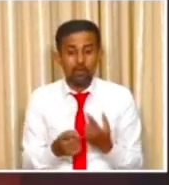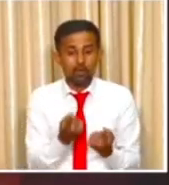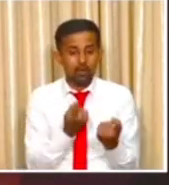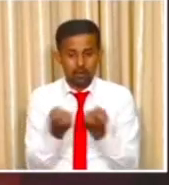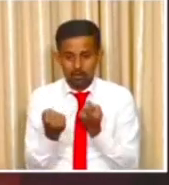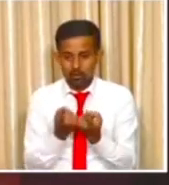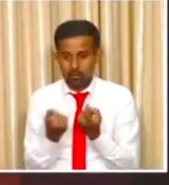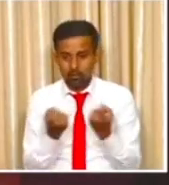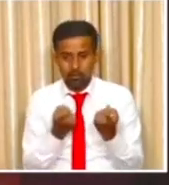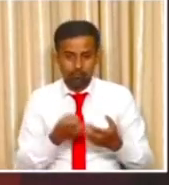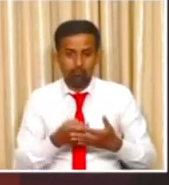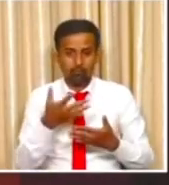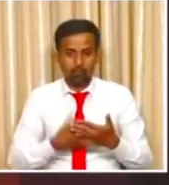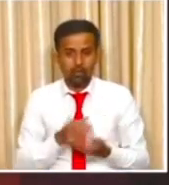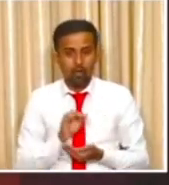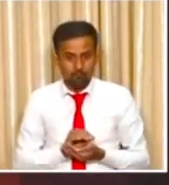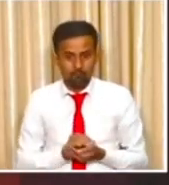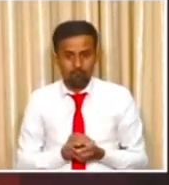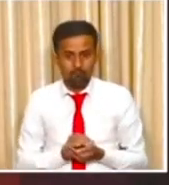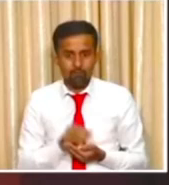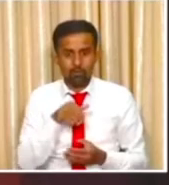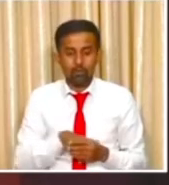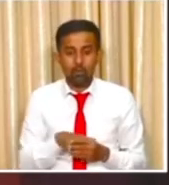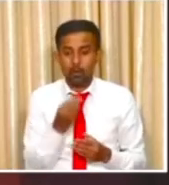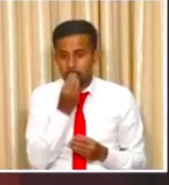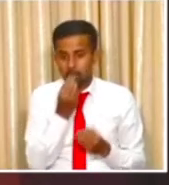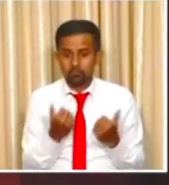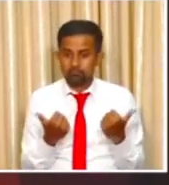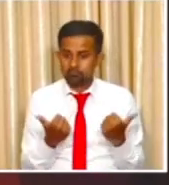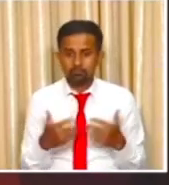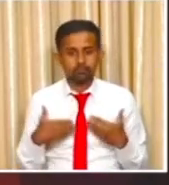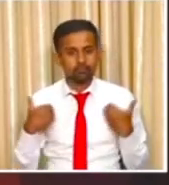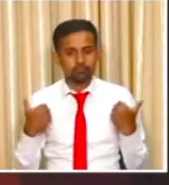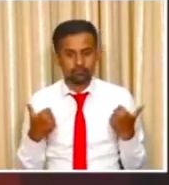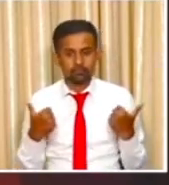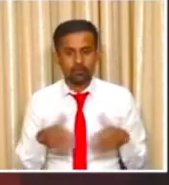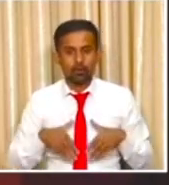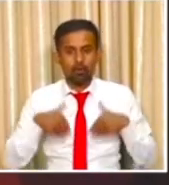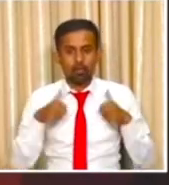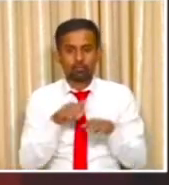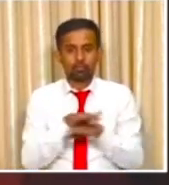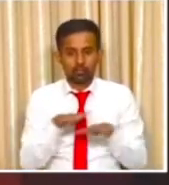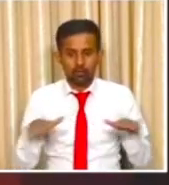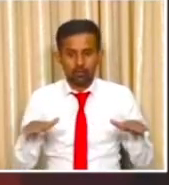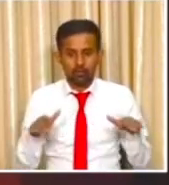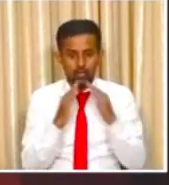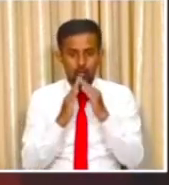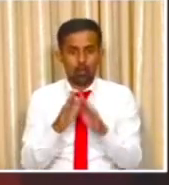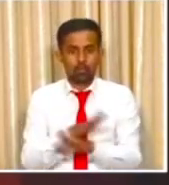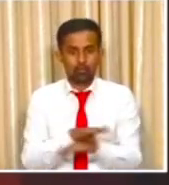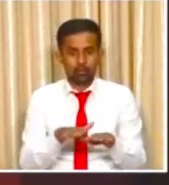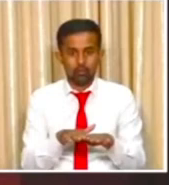वल वार्ता तीन एतुलिन पोषदायी शक्ति संपन्न सौख्य संपन्न दरुपरपुरा पासल दू दरुण